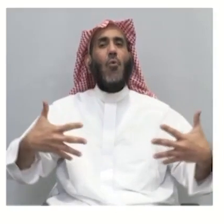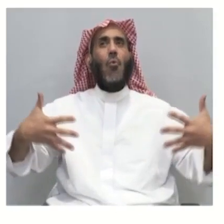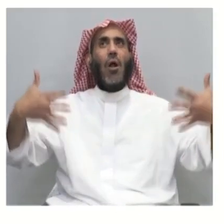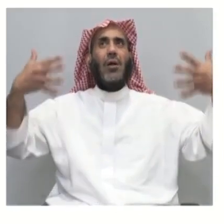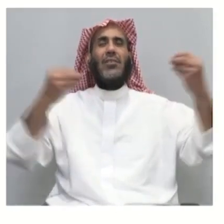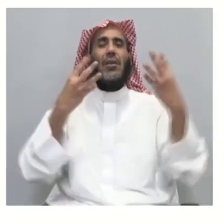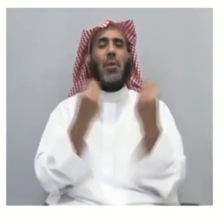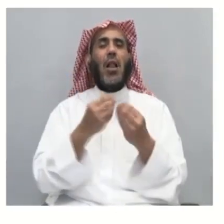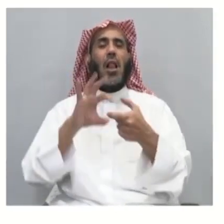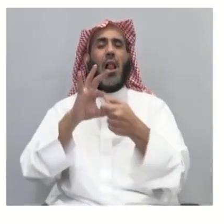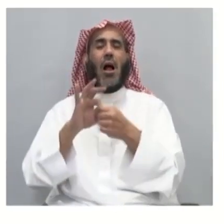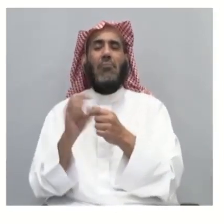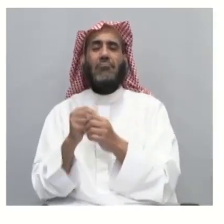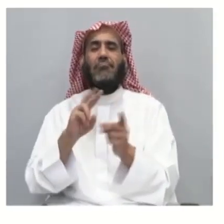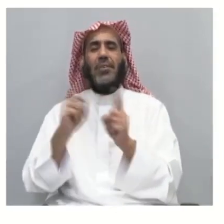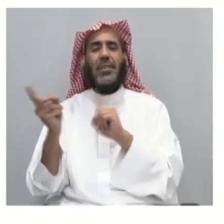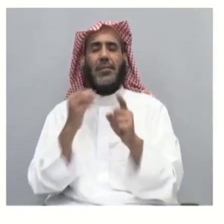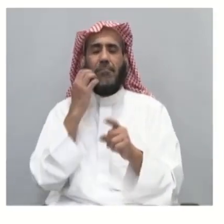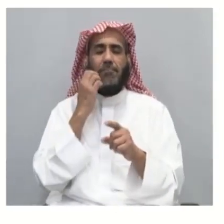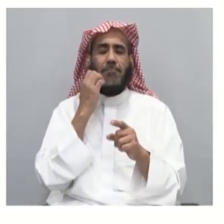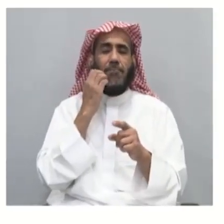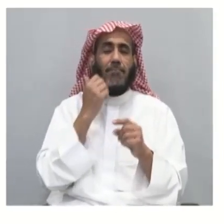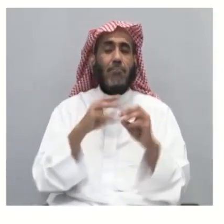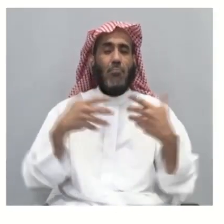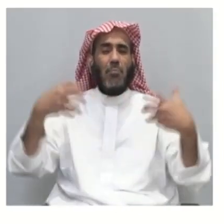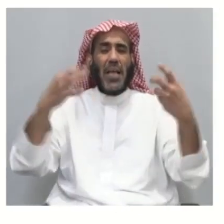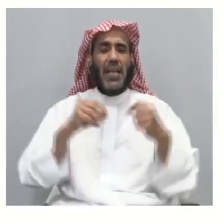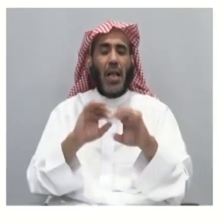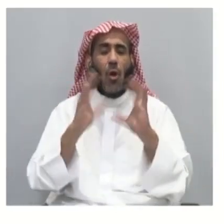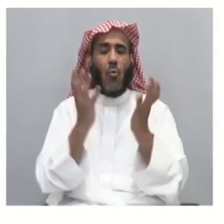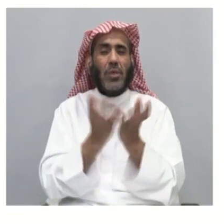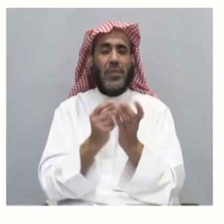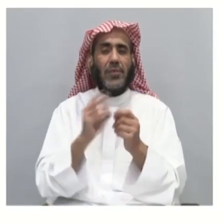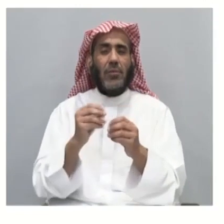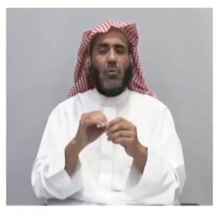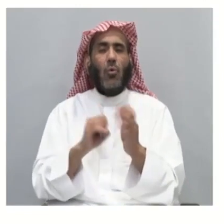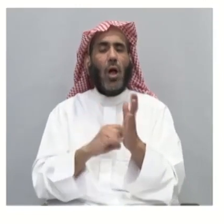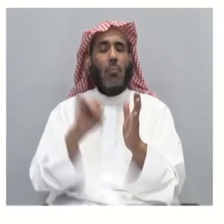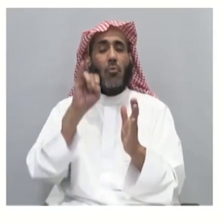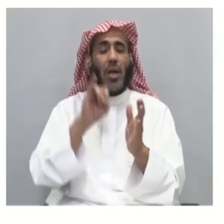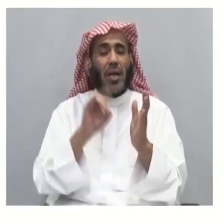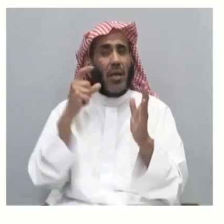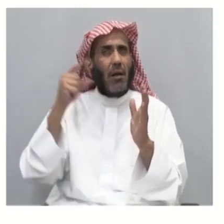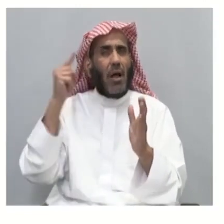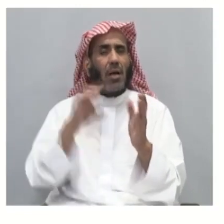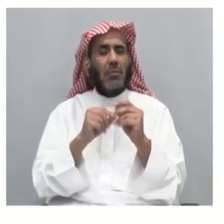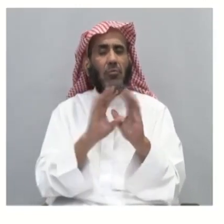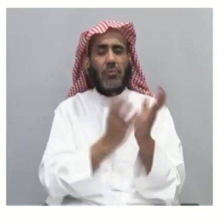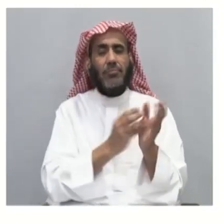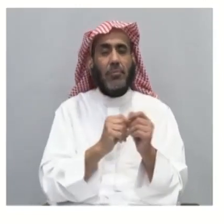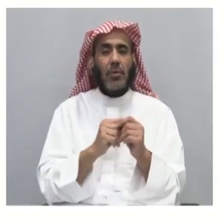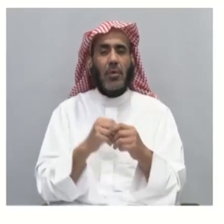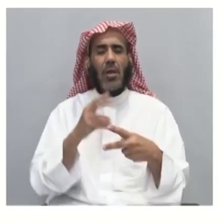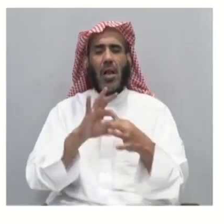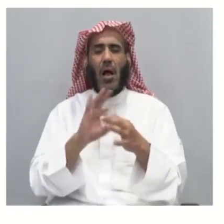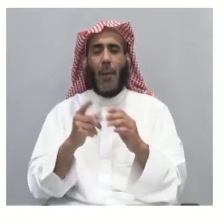هنا او العلاقه ويشبه بين كما اسلف هنا بين الوصف من جهه من جهه والمذكرات والقصه من جهه اخرى فنقول مثلا هنا